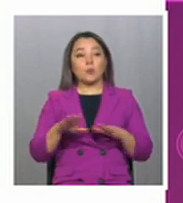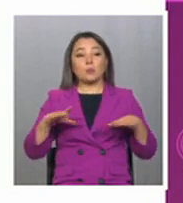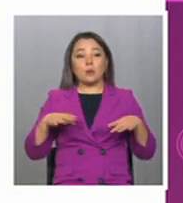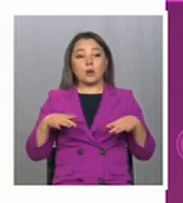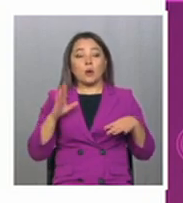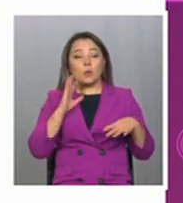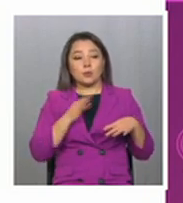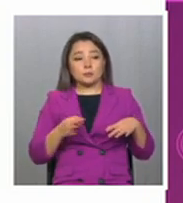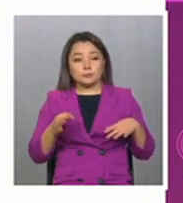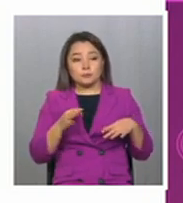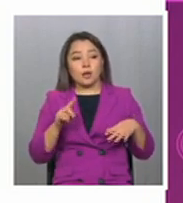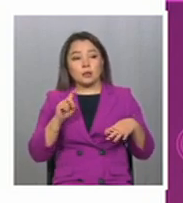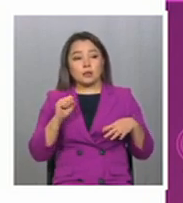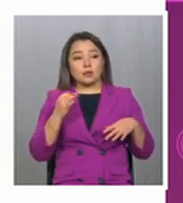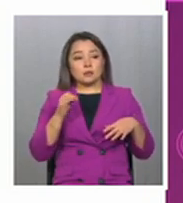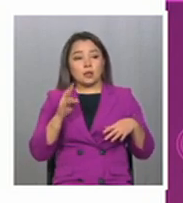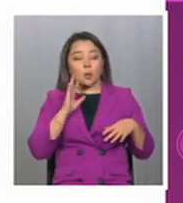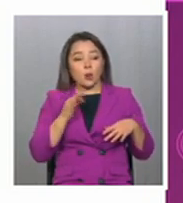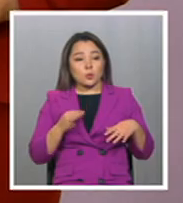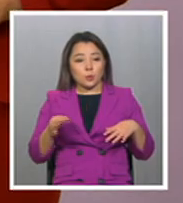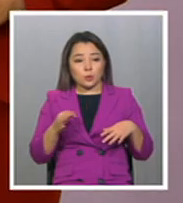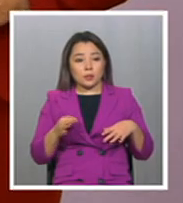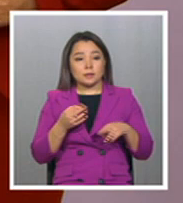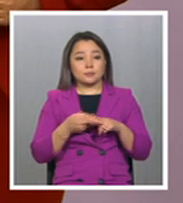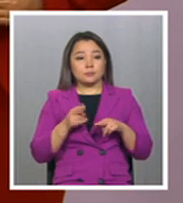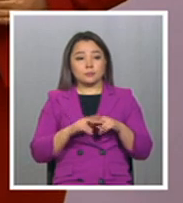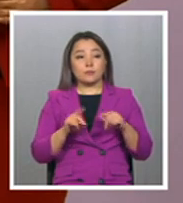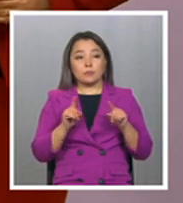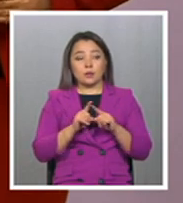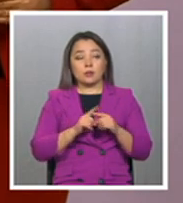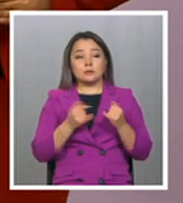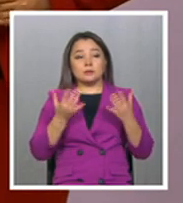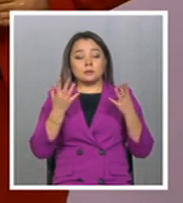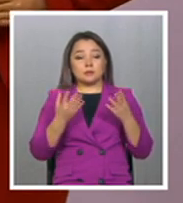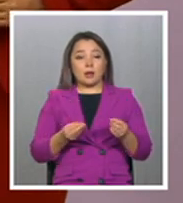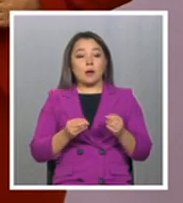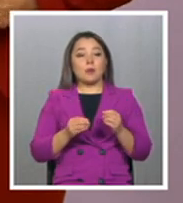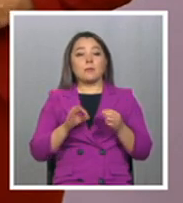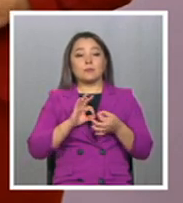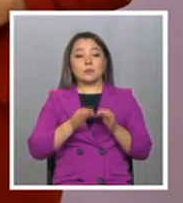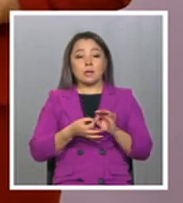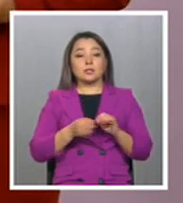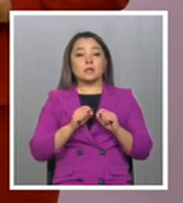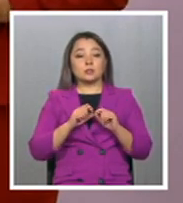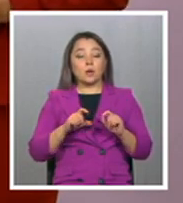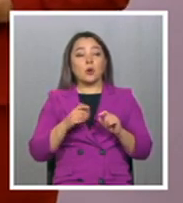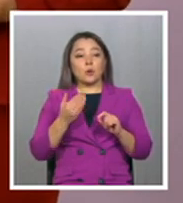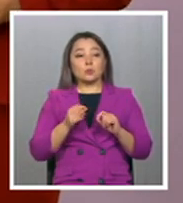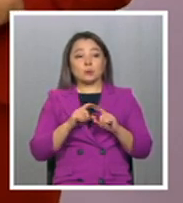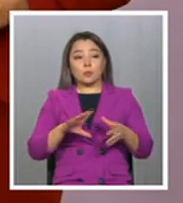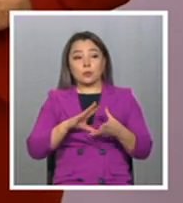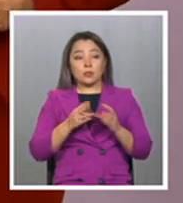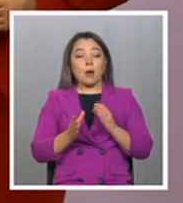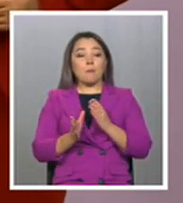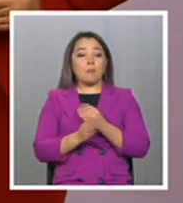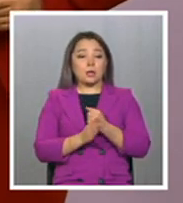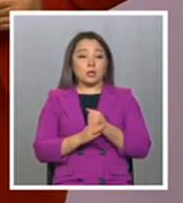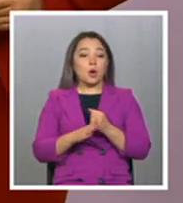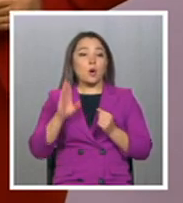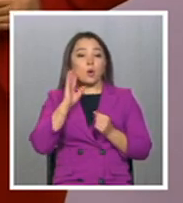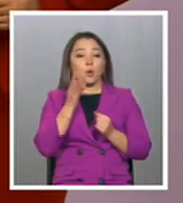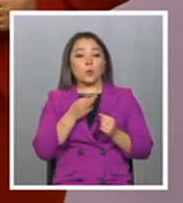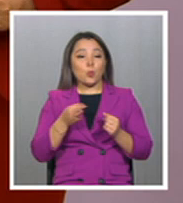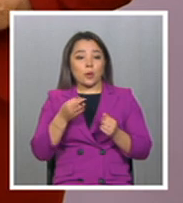көлі, Зайсан көлі. Ал енді бүгін сабақта осы көлдердің ішінде Балқаш көлімен